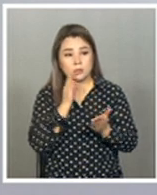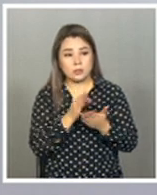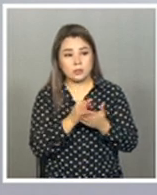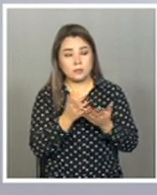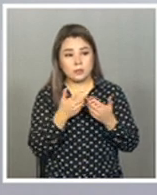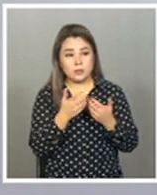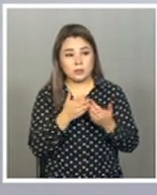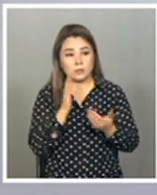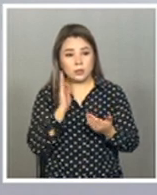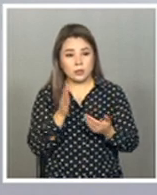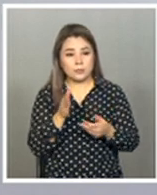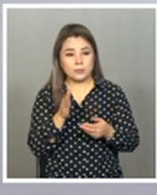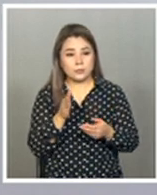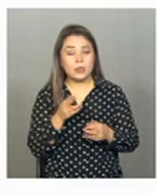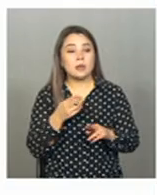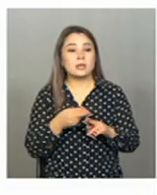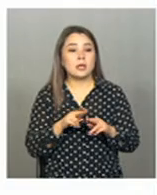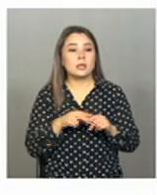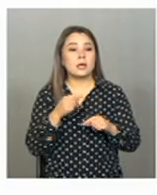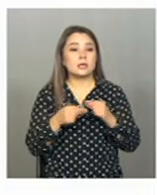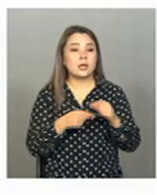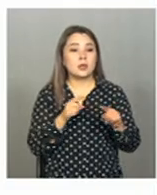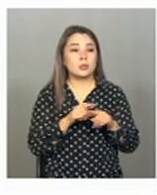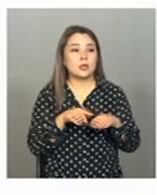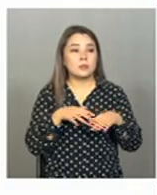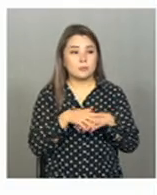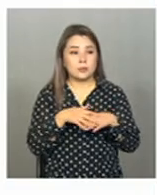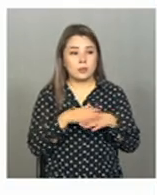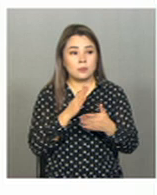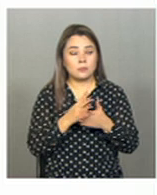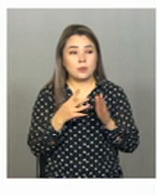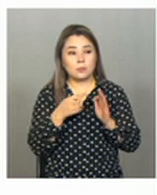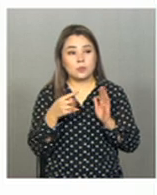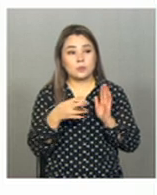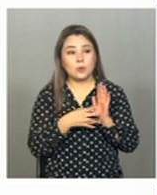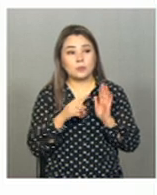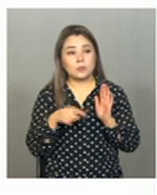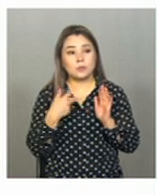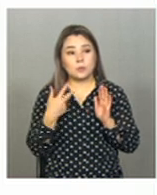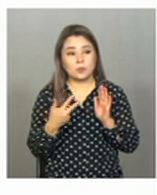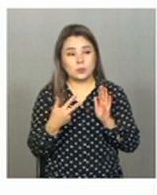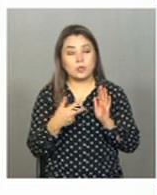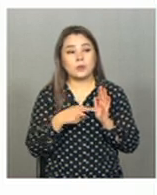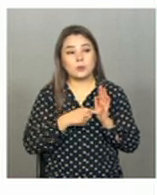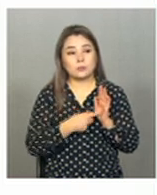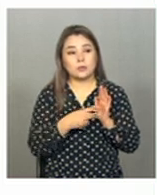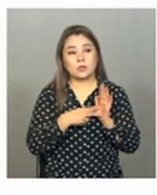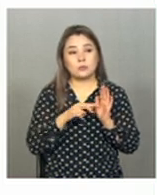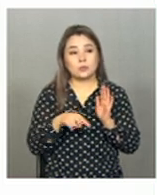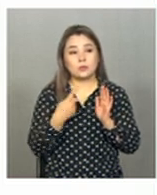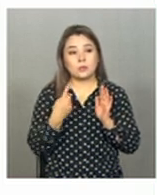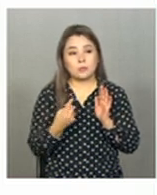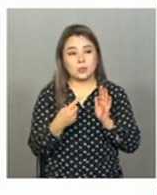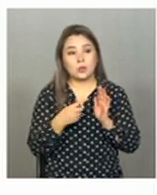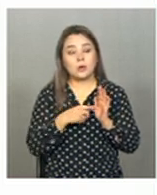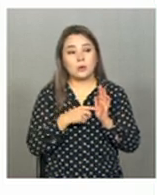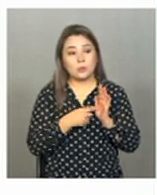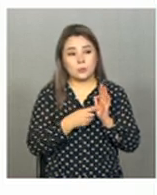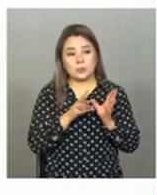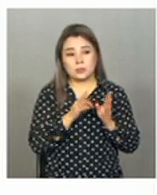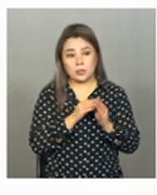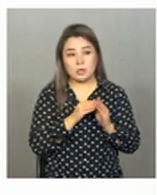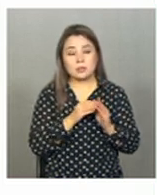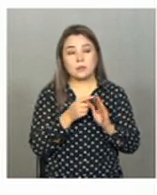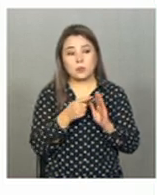байқаймыз. Екінші өрнек минус 9,13 пен 7,11-дің көбейтіндісін